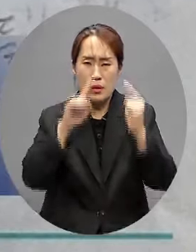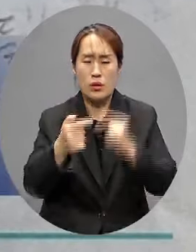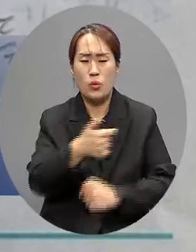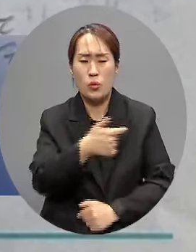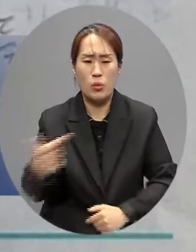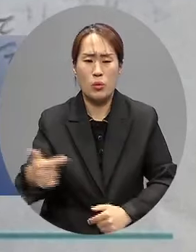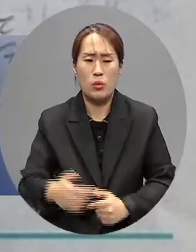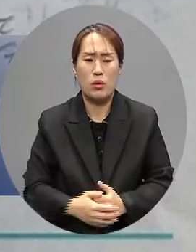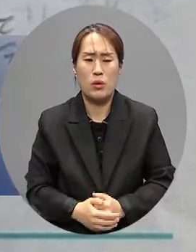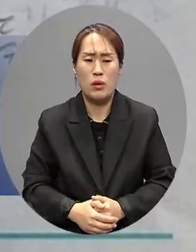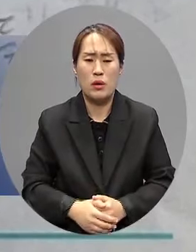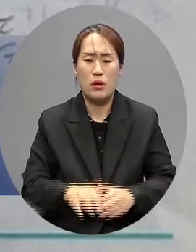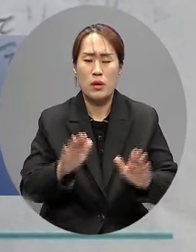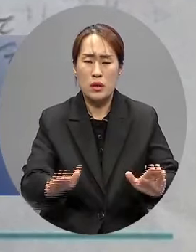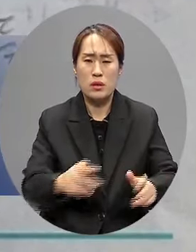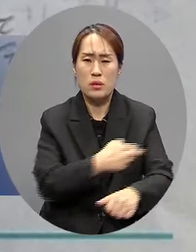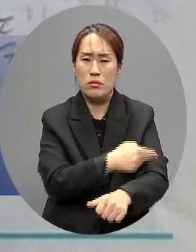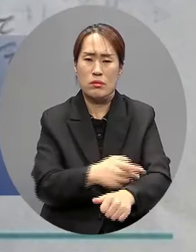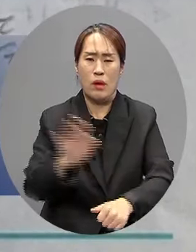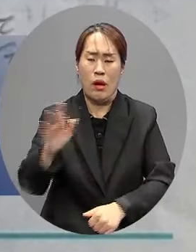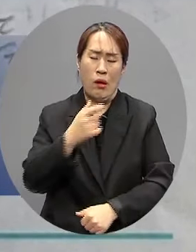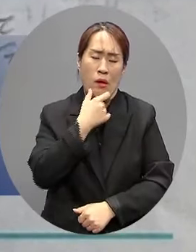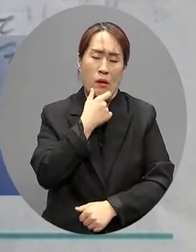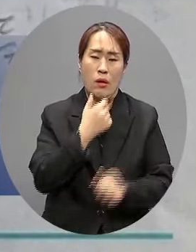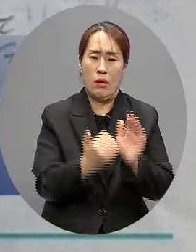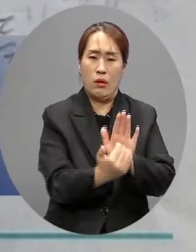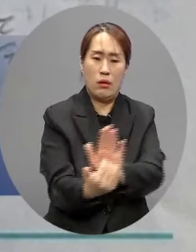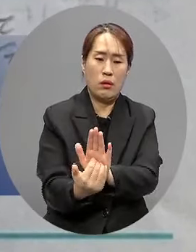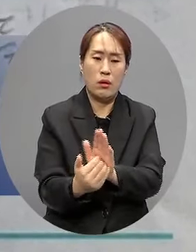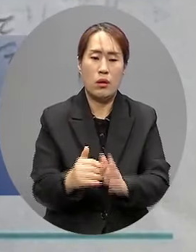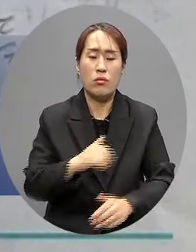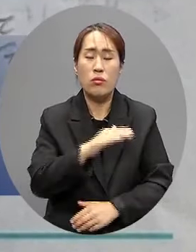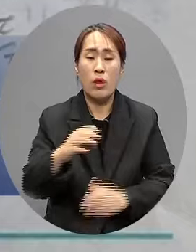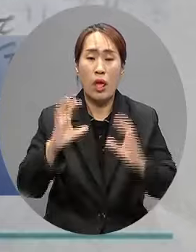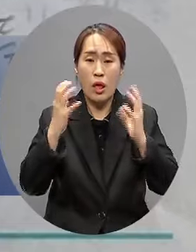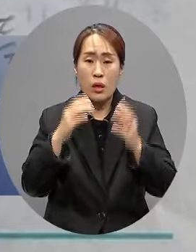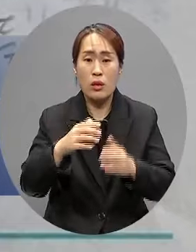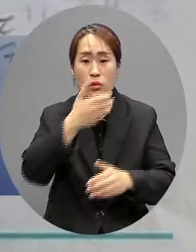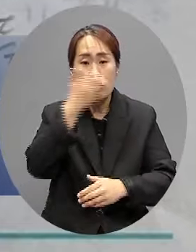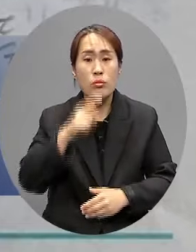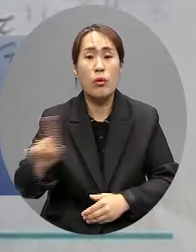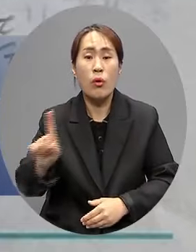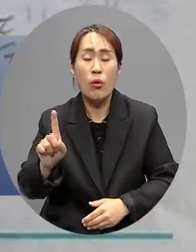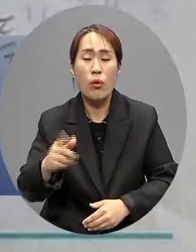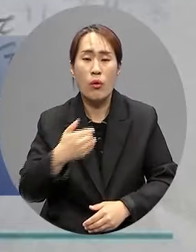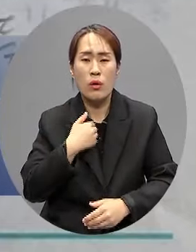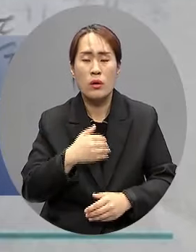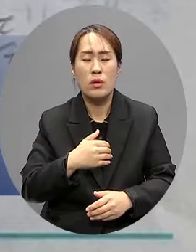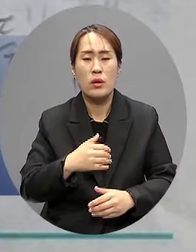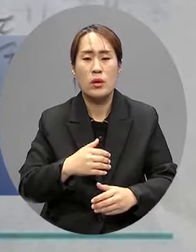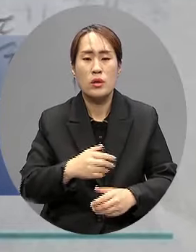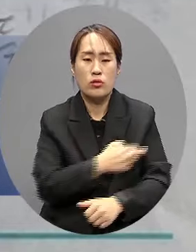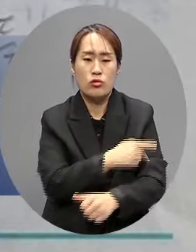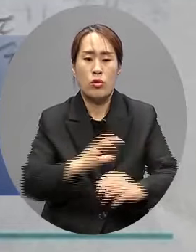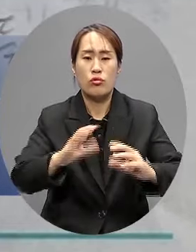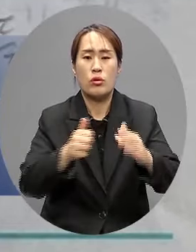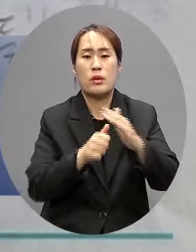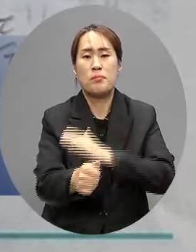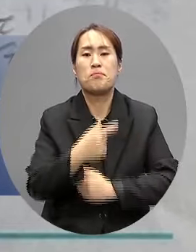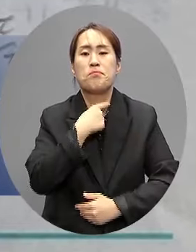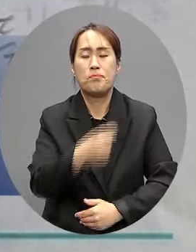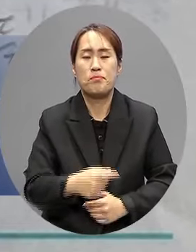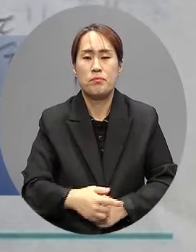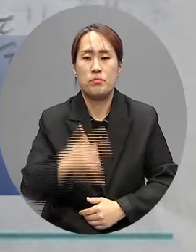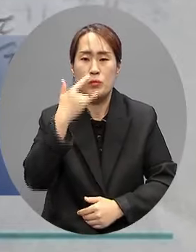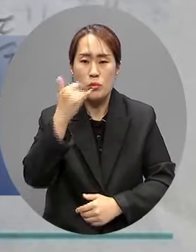커서이 아이는 이제 절대 수영을 하고 싶지 않대요 원래 우리 아이 꿈이 자기는 수영 국가 대표가 돼 가지고